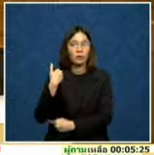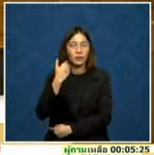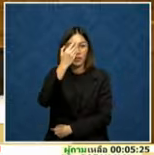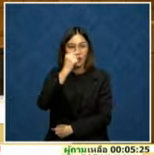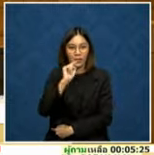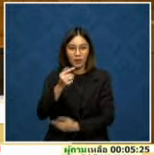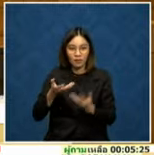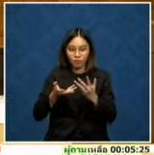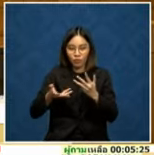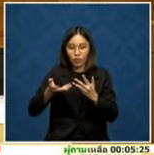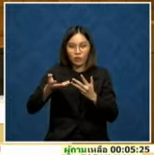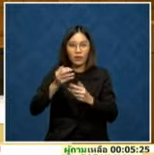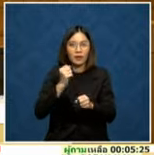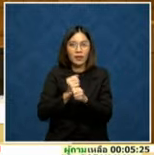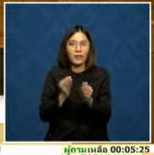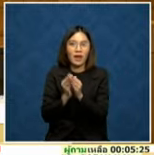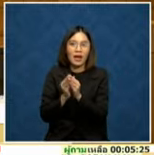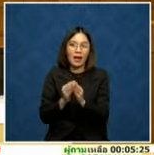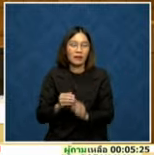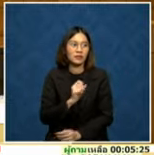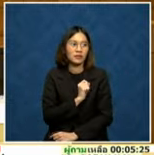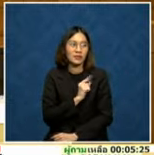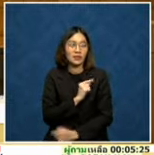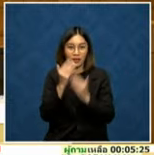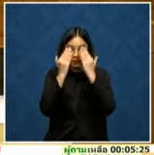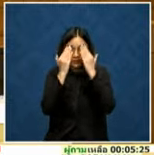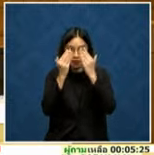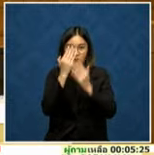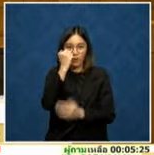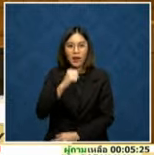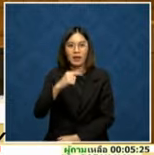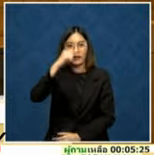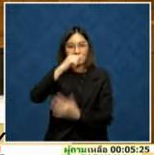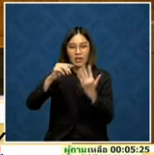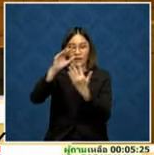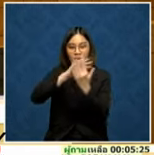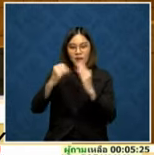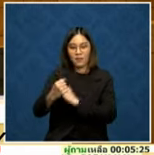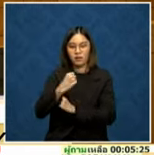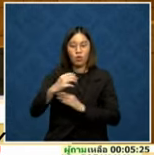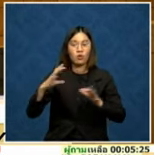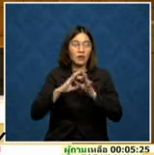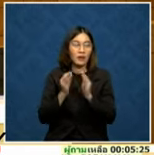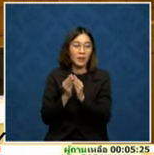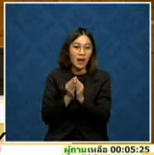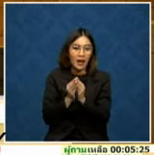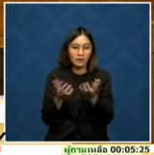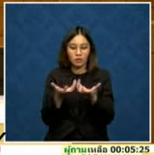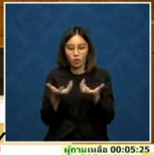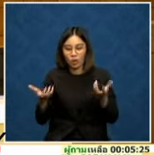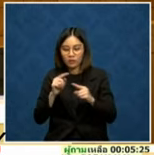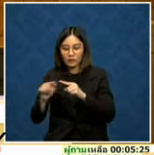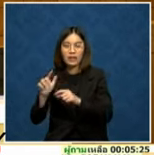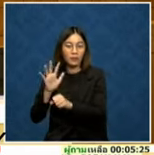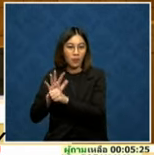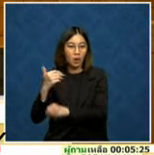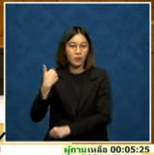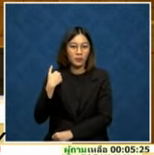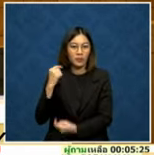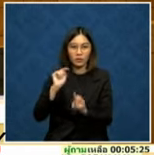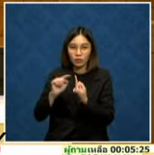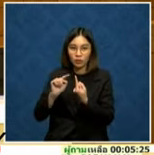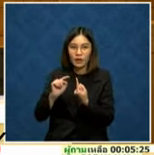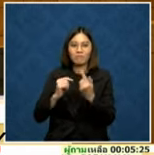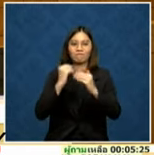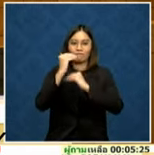ยกระดับทำอาารทรว เพรว ประเทศไยเปปเทศทมีความมนคงทอาหารสูงมวถูกดบที่เพีงพอนกทเราจะ